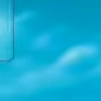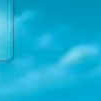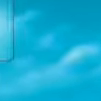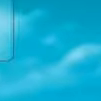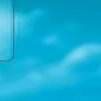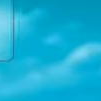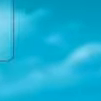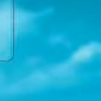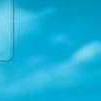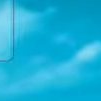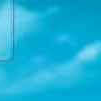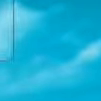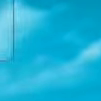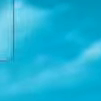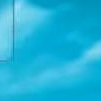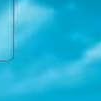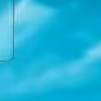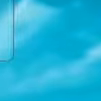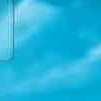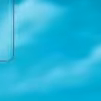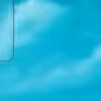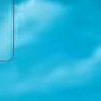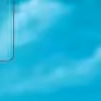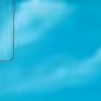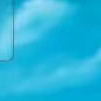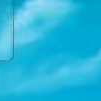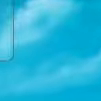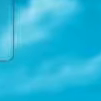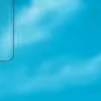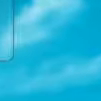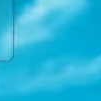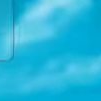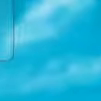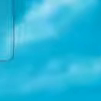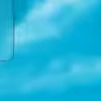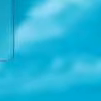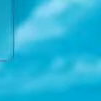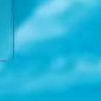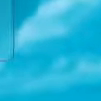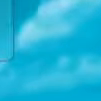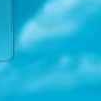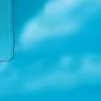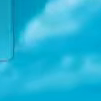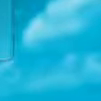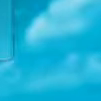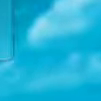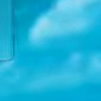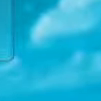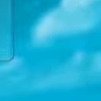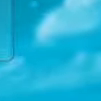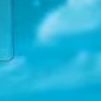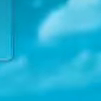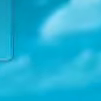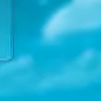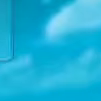Жаңақорғанда ауа температурасы күндіз 22, түнде 9 градус жылы көрсетеді. Қызылордада сынап бағанасы күндіз